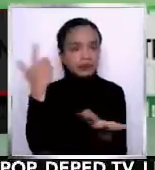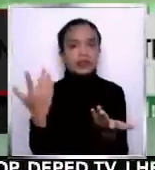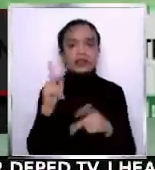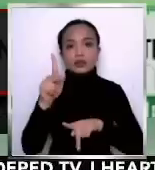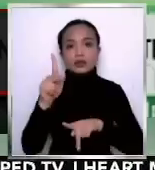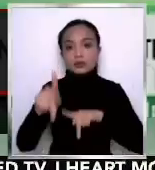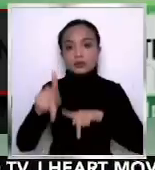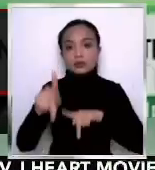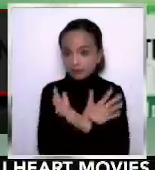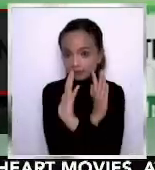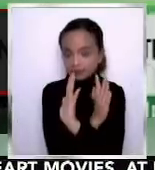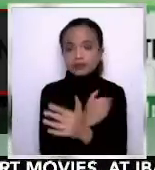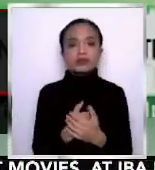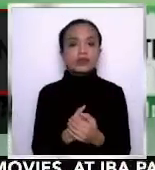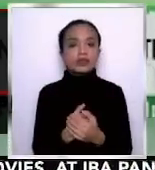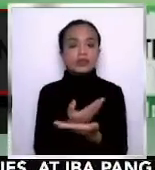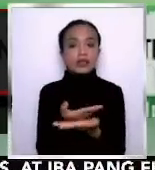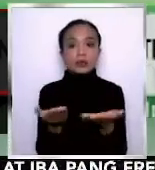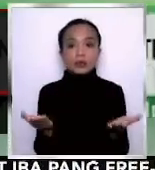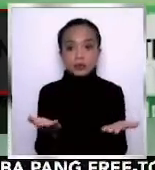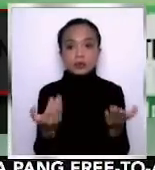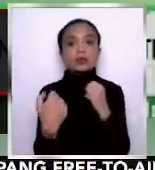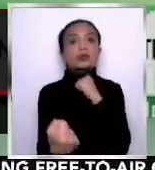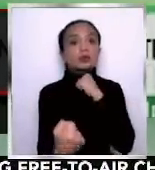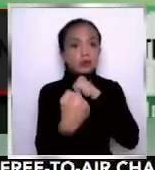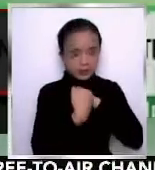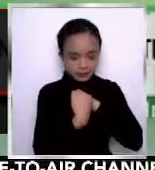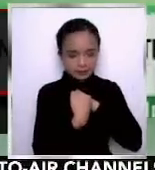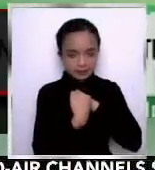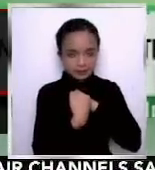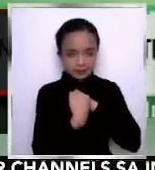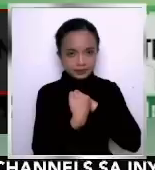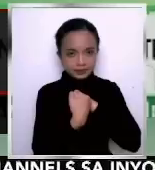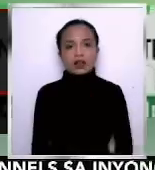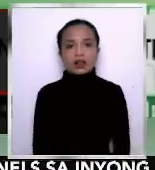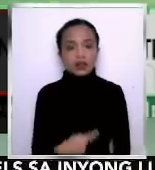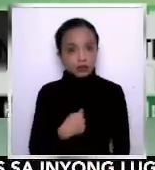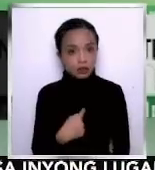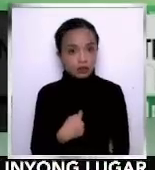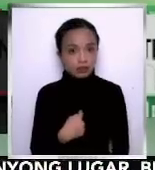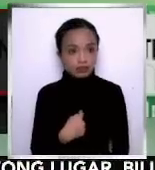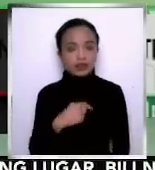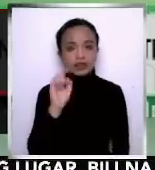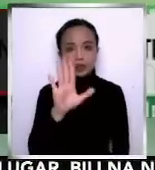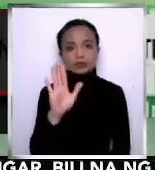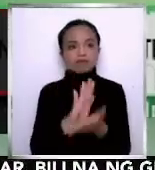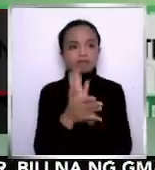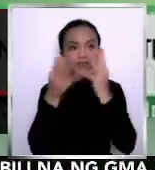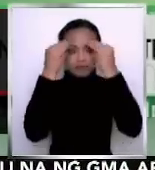sa inyong pagsuporta sa ako as your city mayor. In